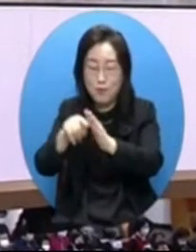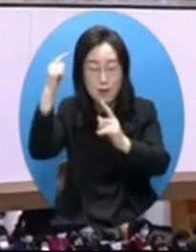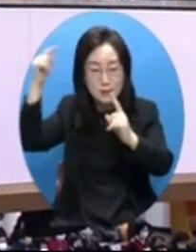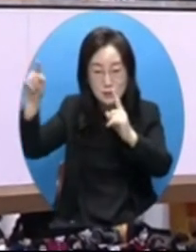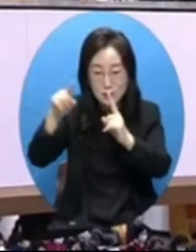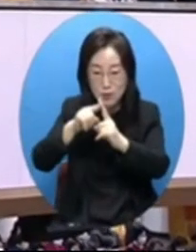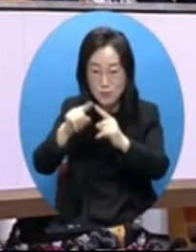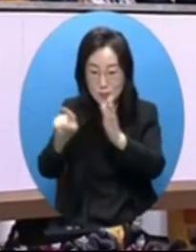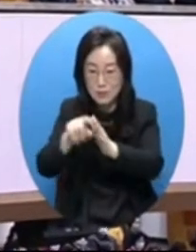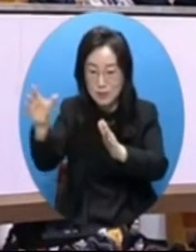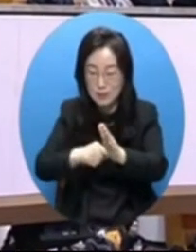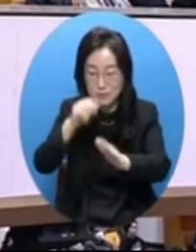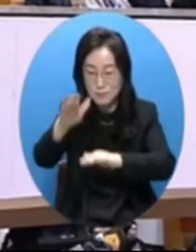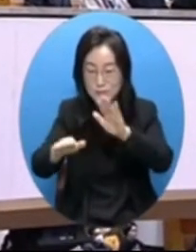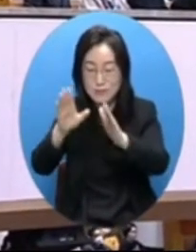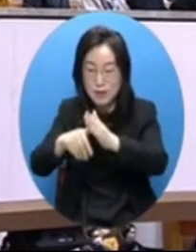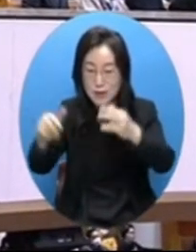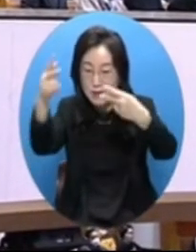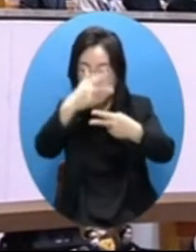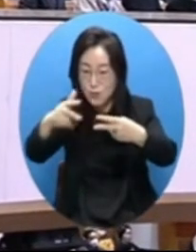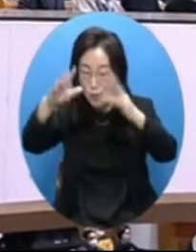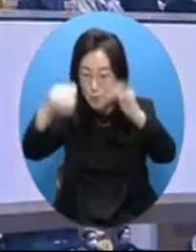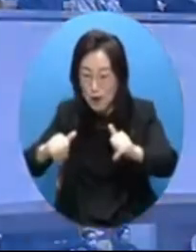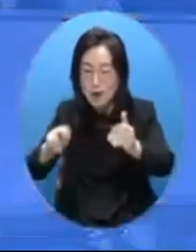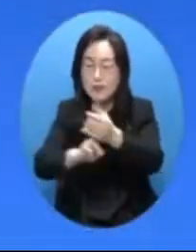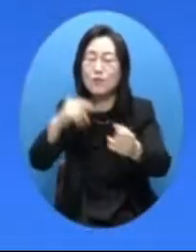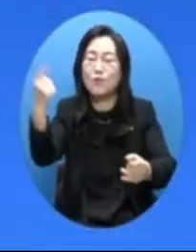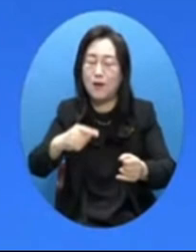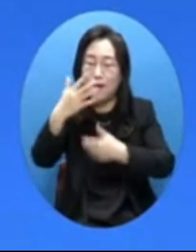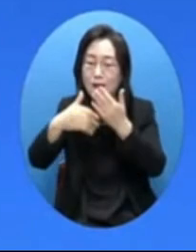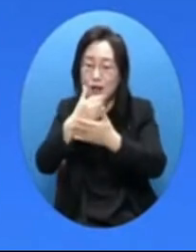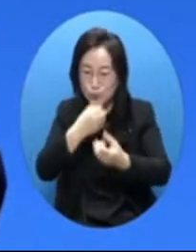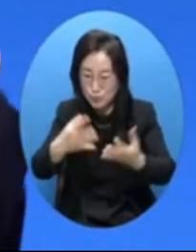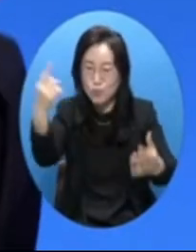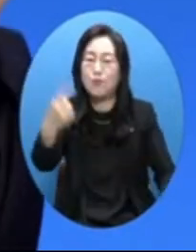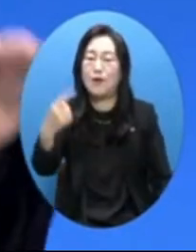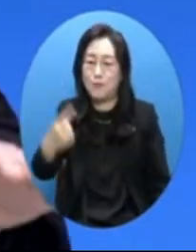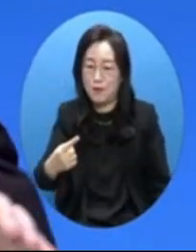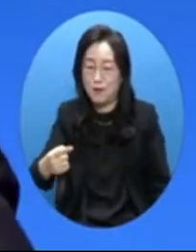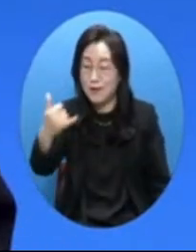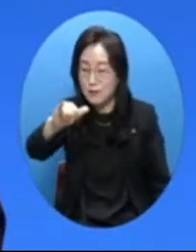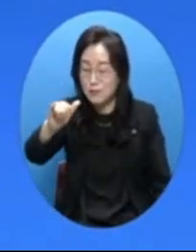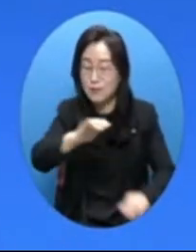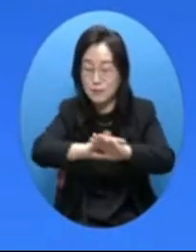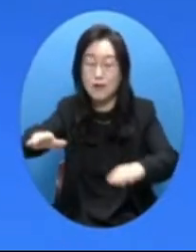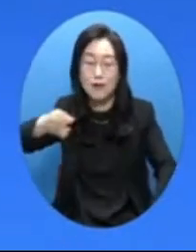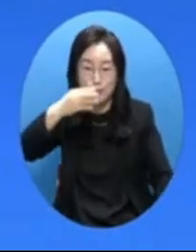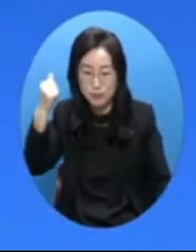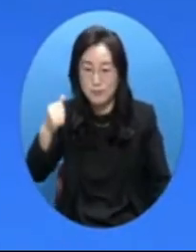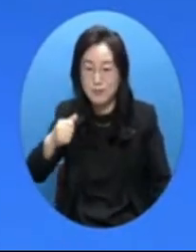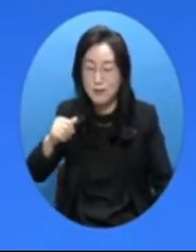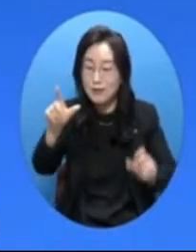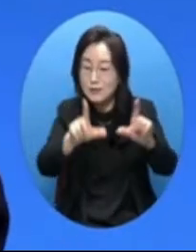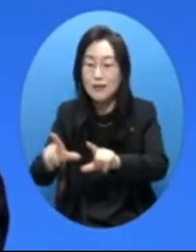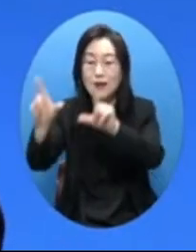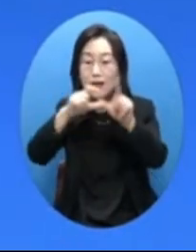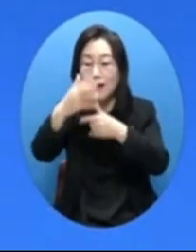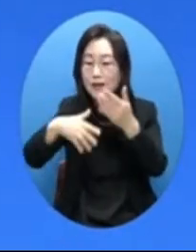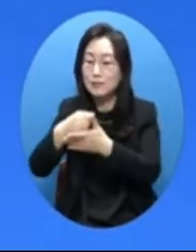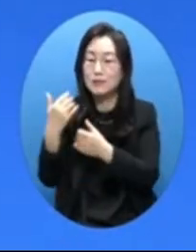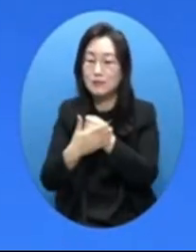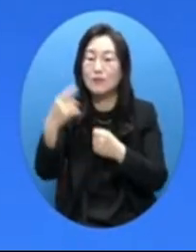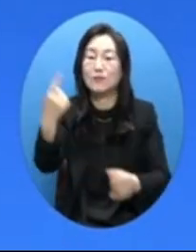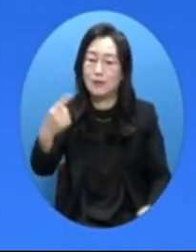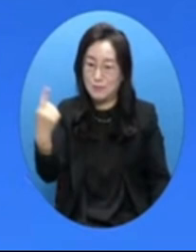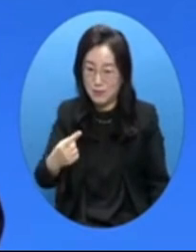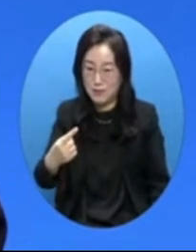때 물건을 무너지고 기적은 일어날 것입니다 하나님의 축복이 임할 것입니다 여러분 자녀가 잘 될 것입니다 여러분 생활에 하나님의 은혜가